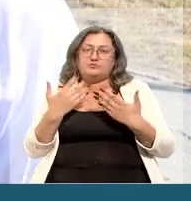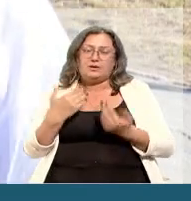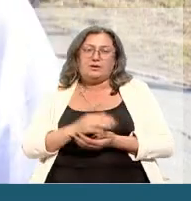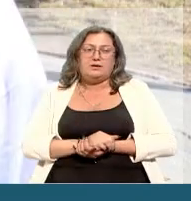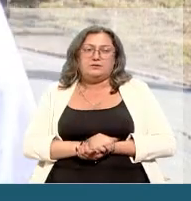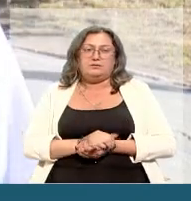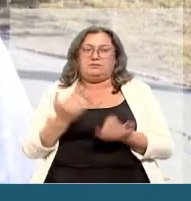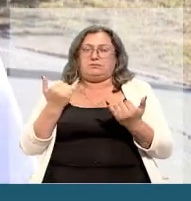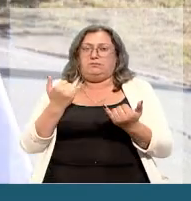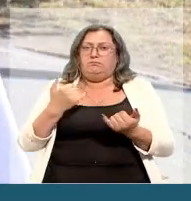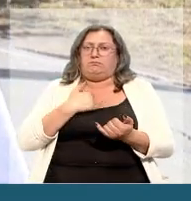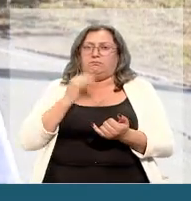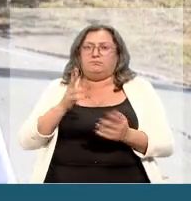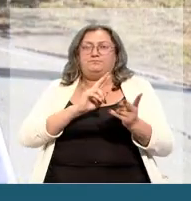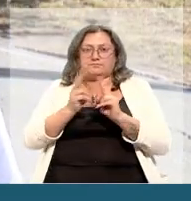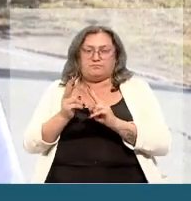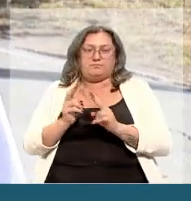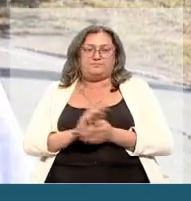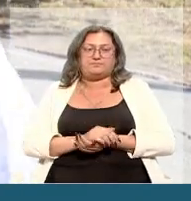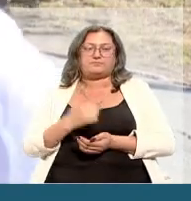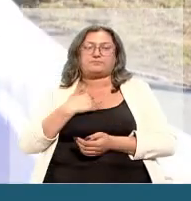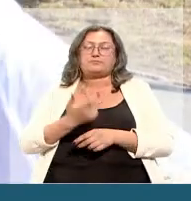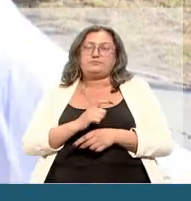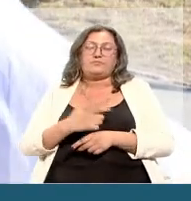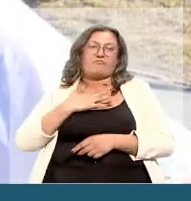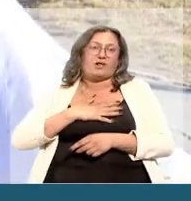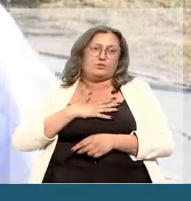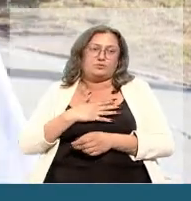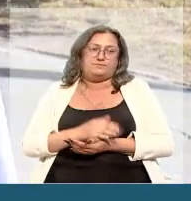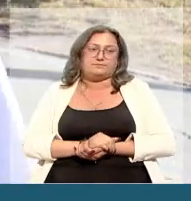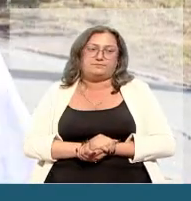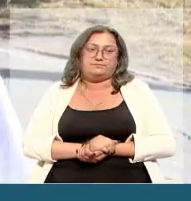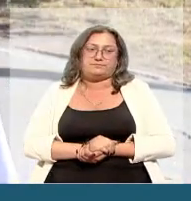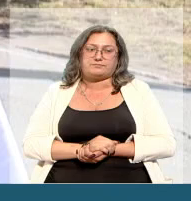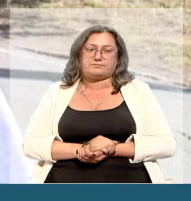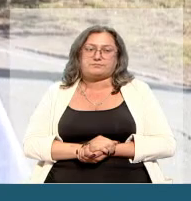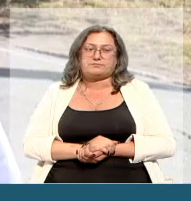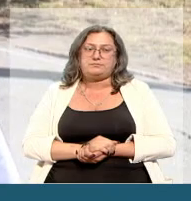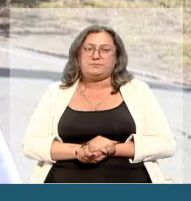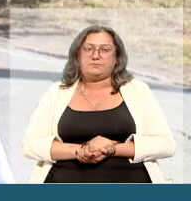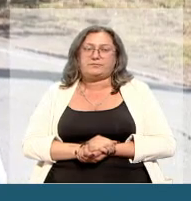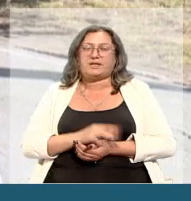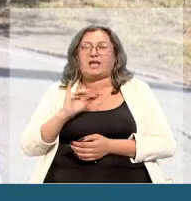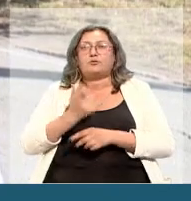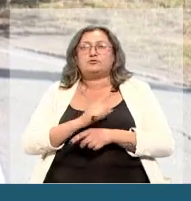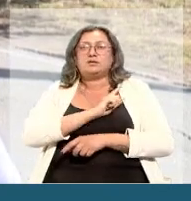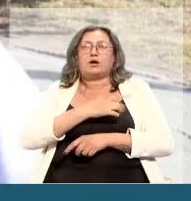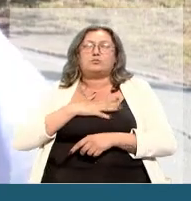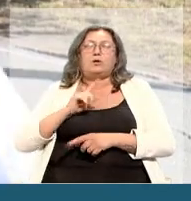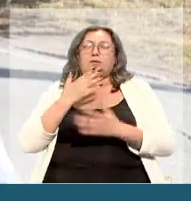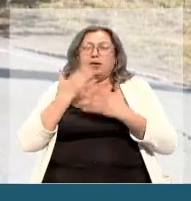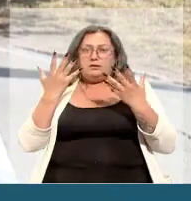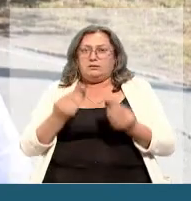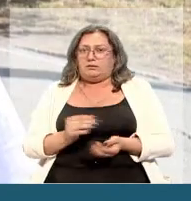общительная. Сегодня я буду танцевать. Я очень волнуюсь. Мне очень сильно грустно, то, что это